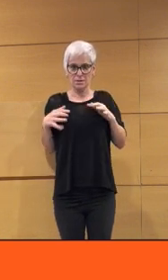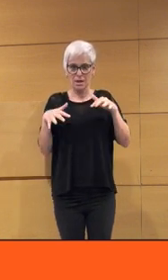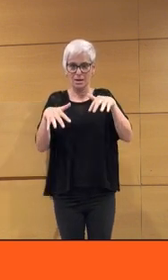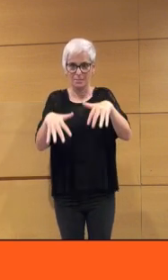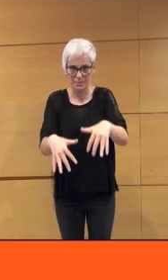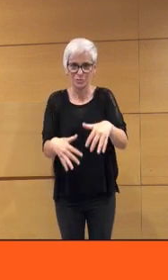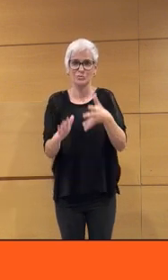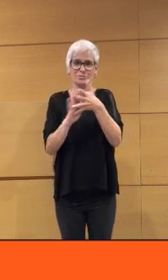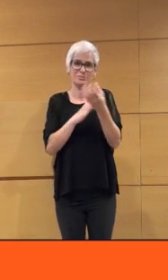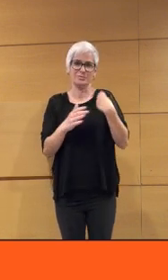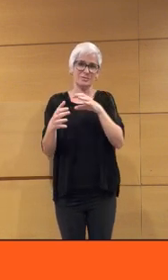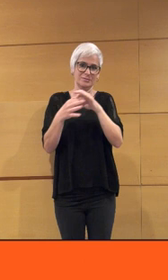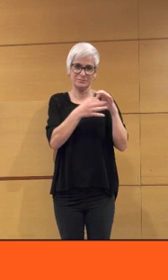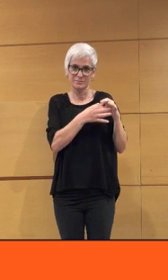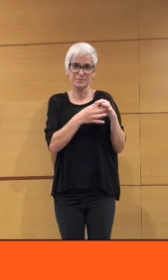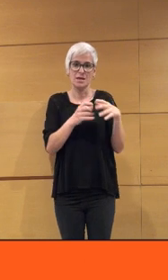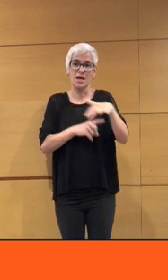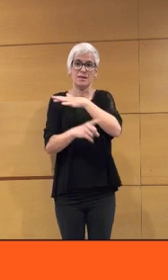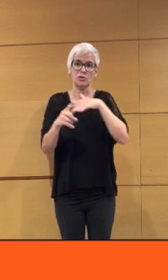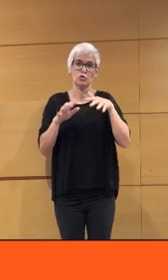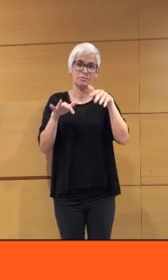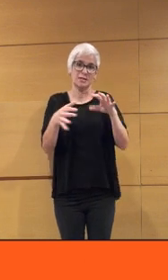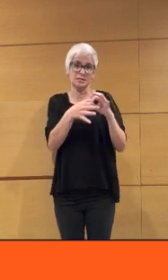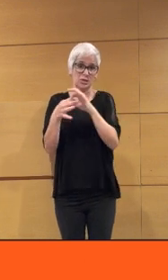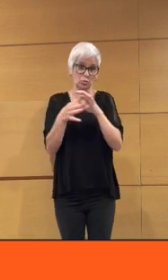de... dels entorns immersius.